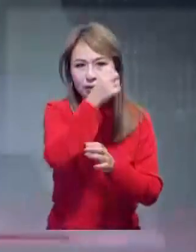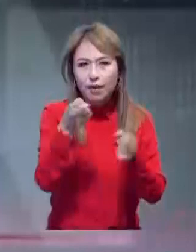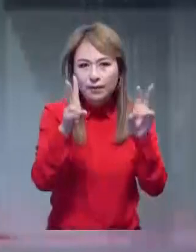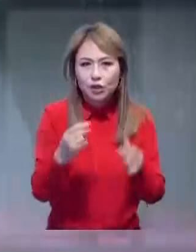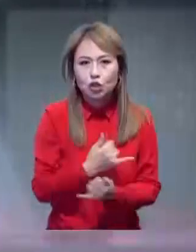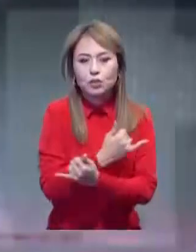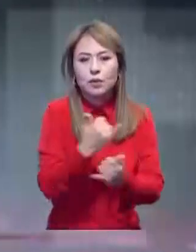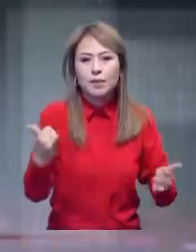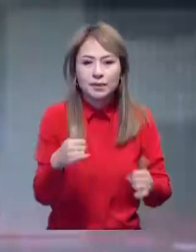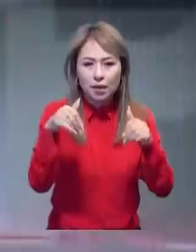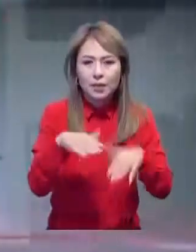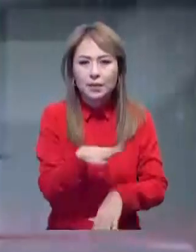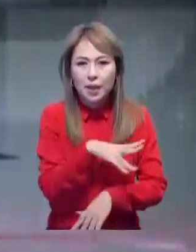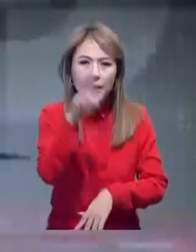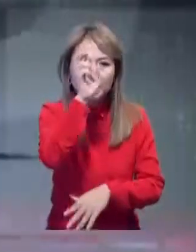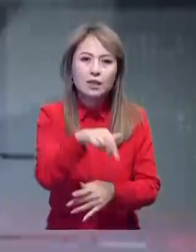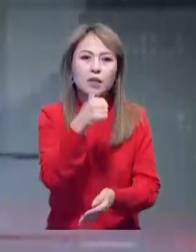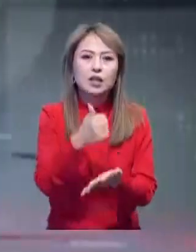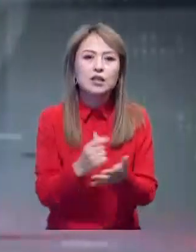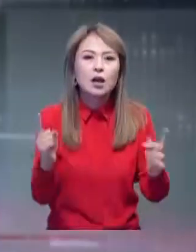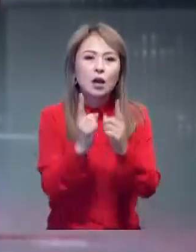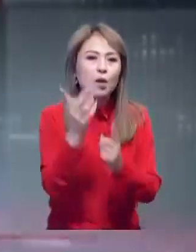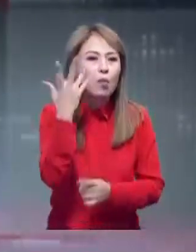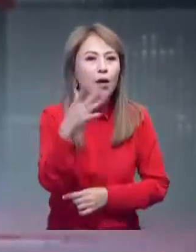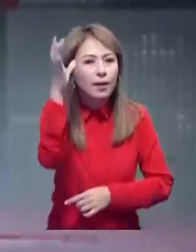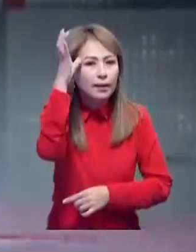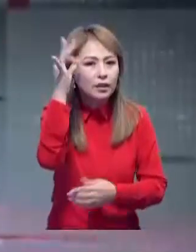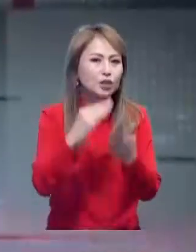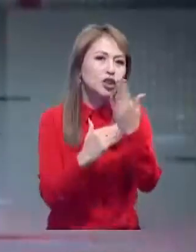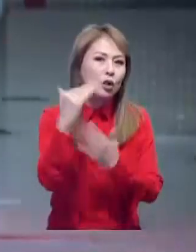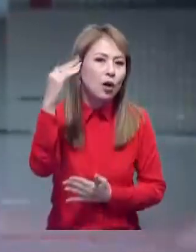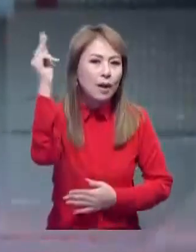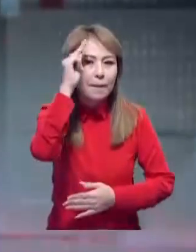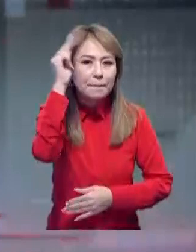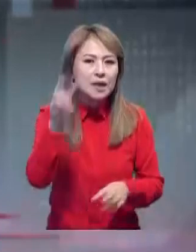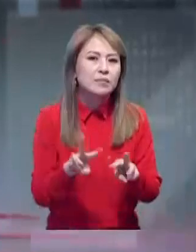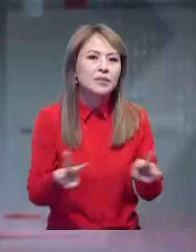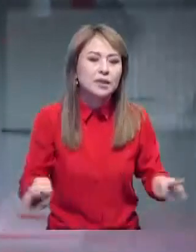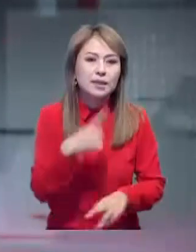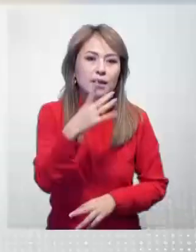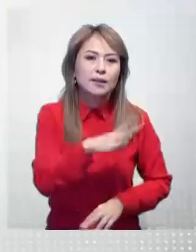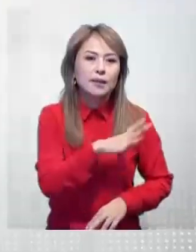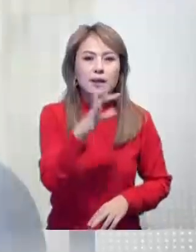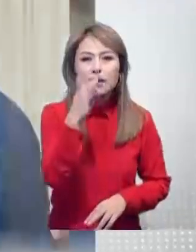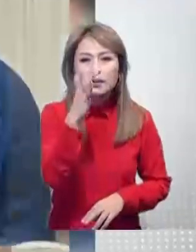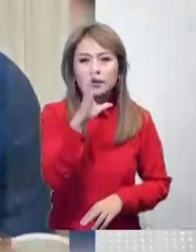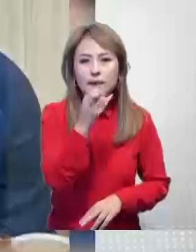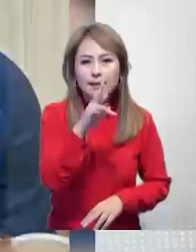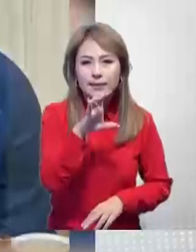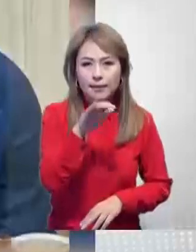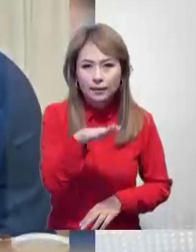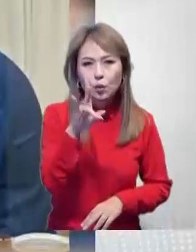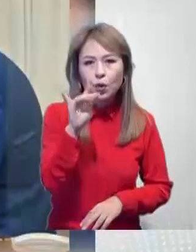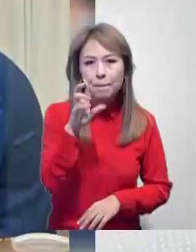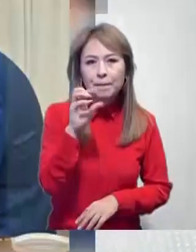2023-2029 жылдарға арналған тұжырымдамасы қабылданды. Мұны мемлекет басшысының қабылдауында болған ғылым және жоғары білім министрі айтты.